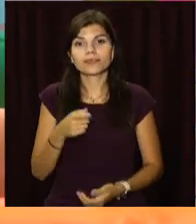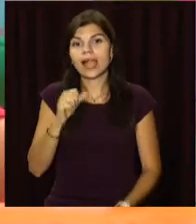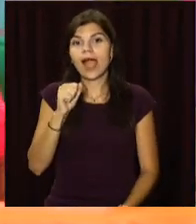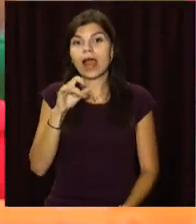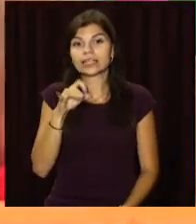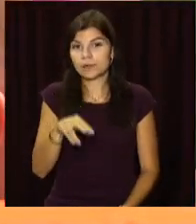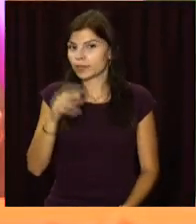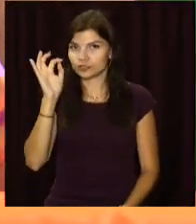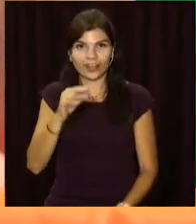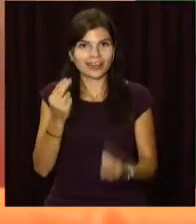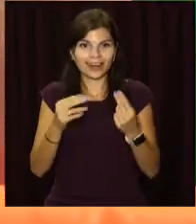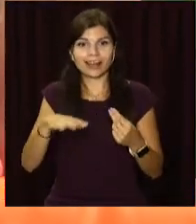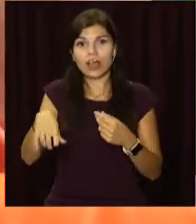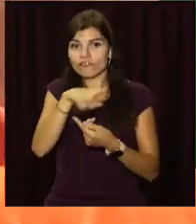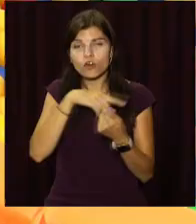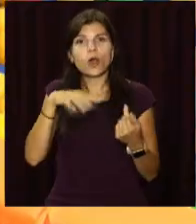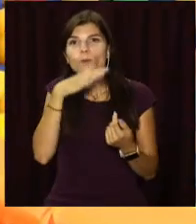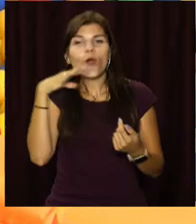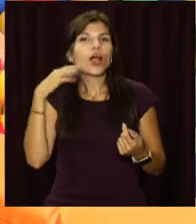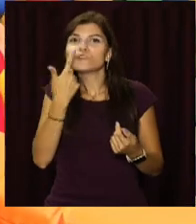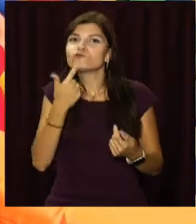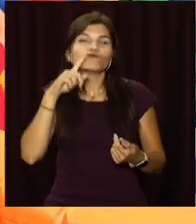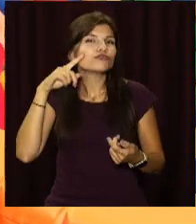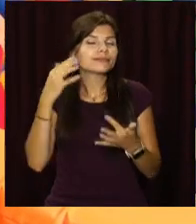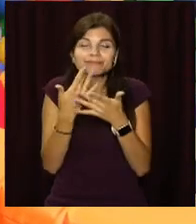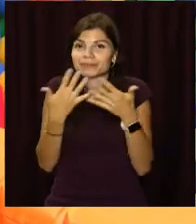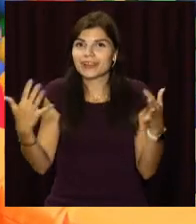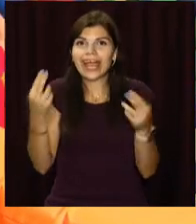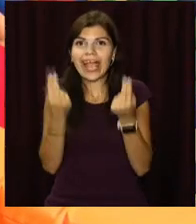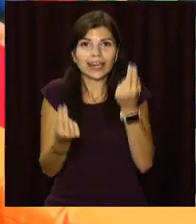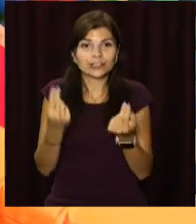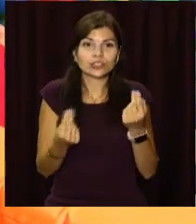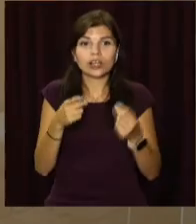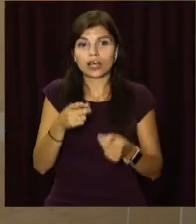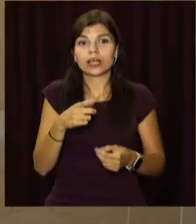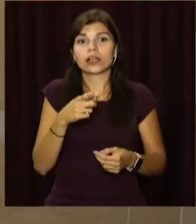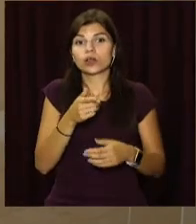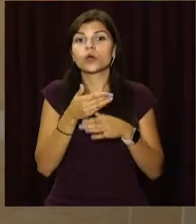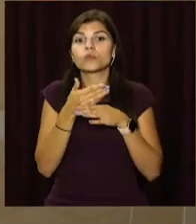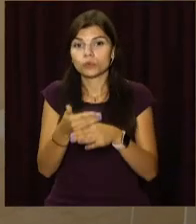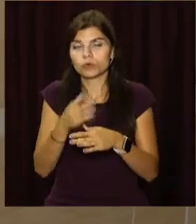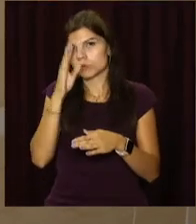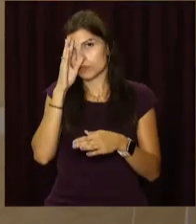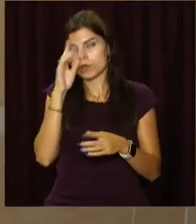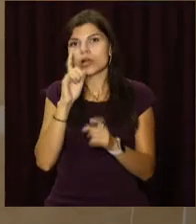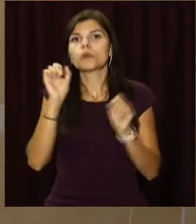багато різнокольорових та різних за формою іграшок. Саме вони допомогли хлопчику заговорити. Я